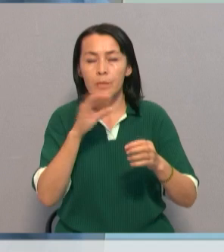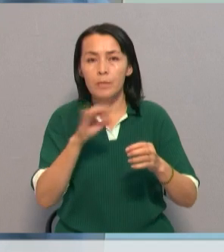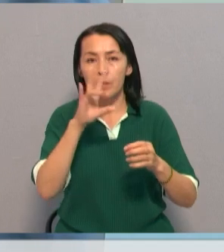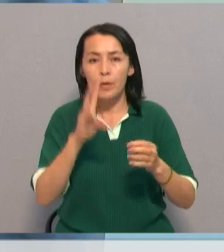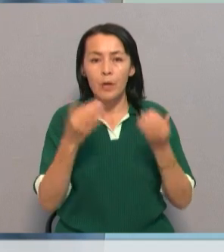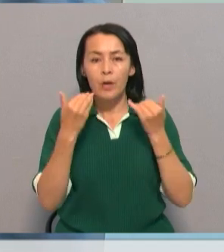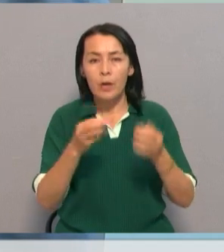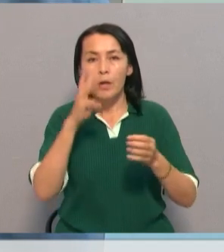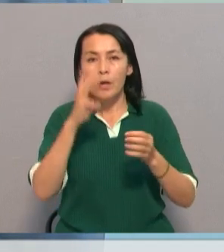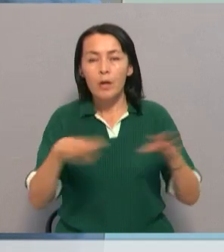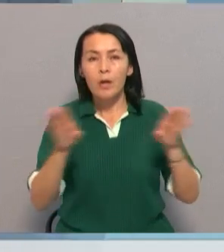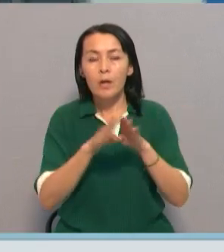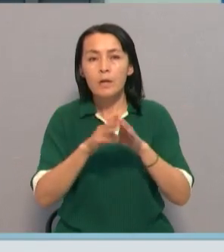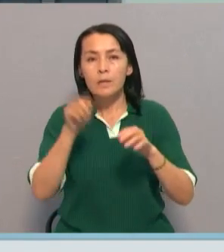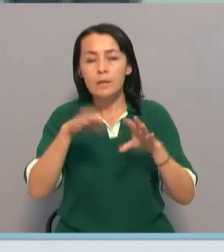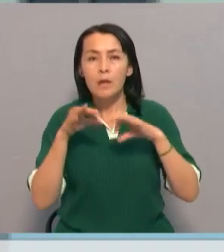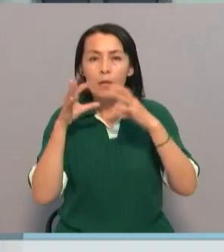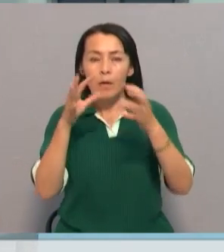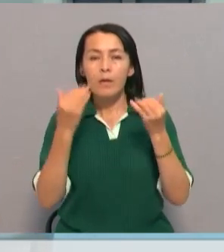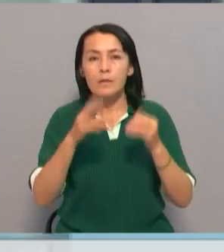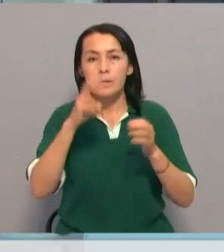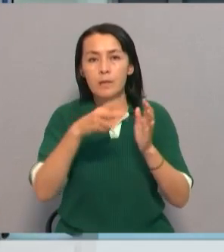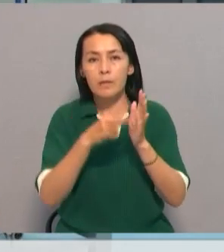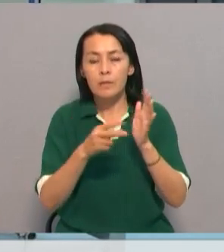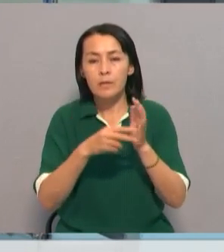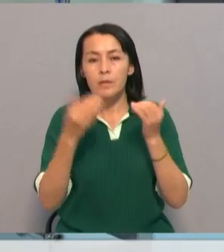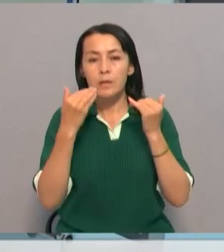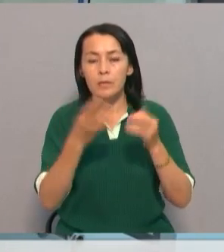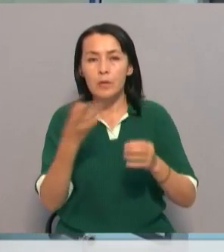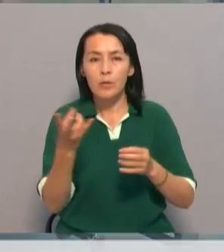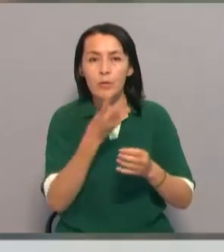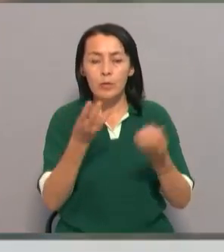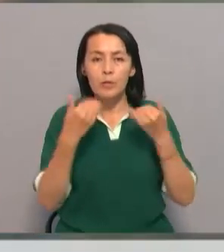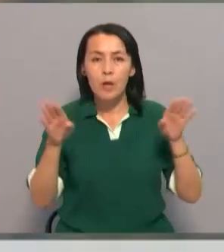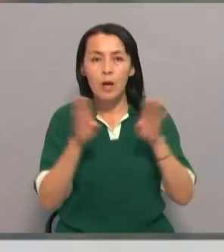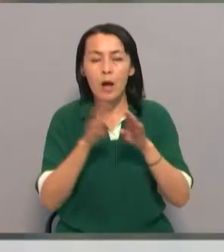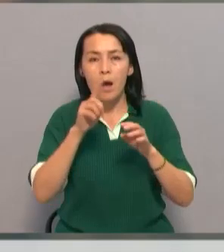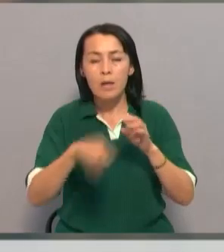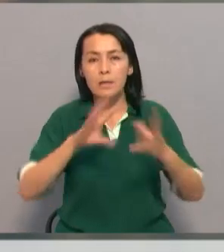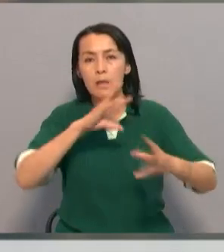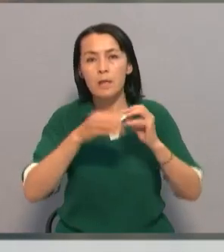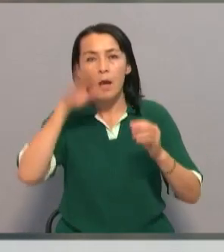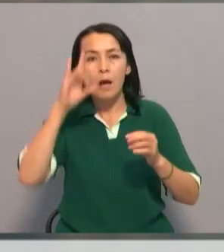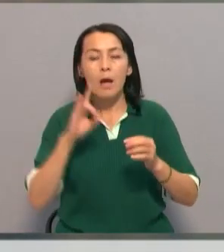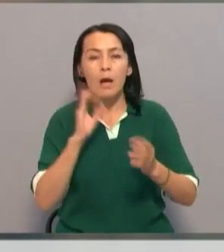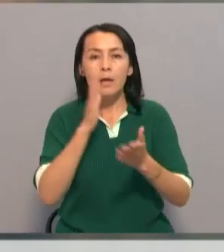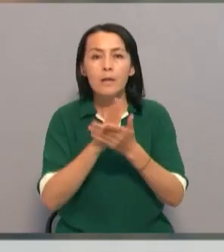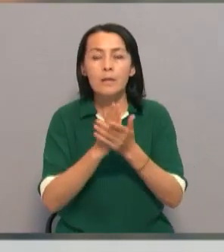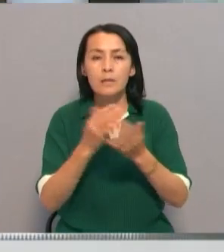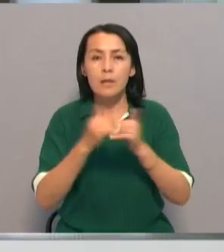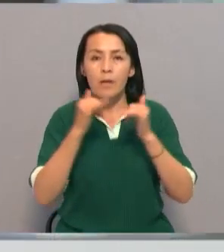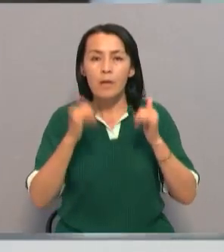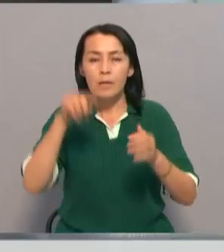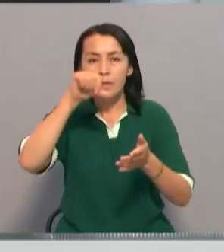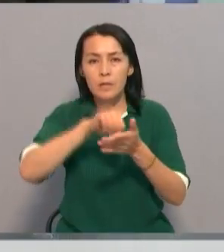июня из 383 оптовых складов 287 оснащены необходимым оборудованием. В целом в Казахстане наблюдается положительная